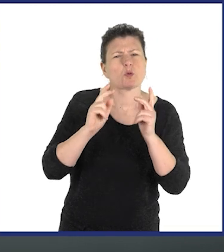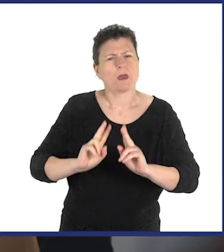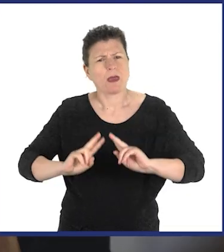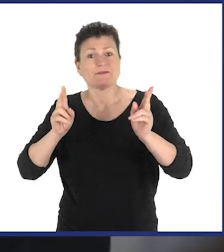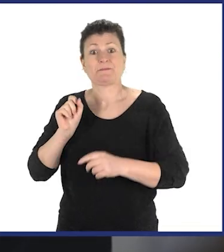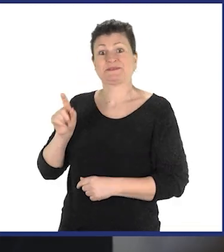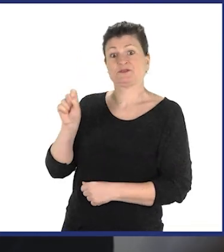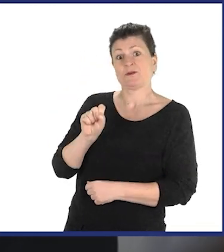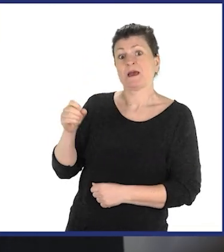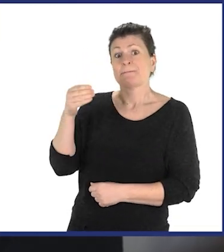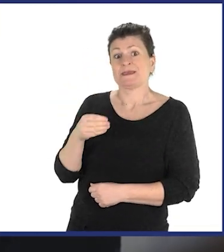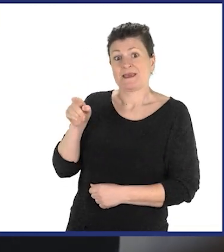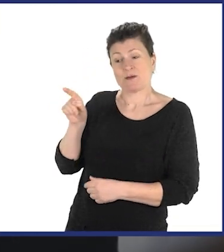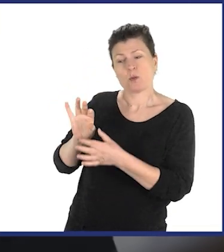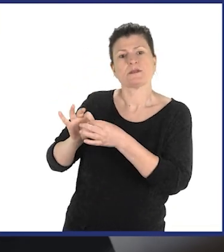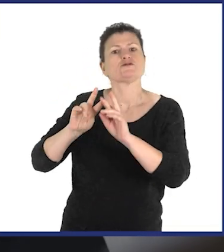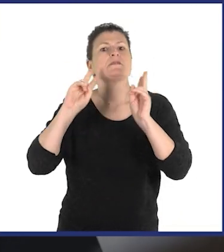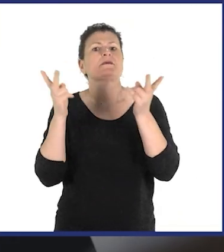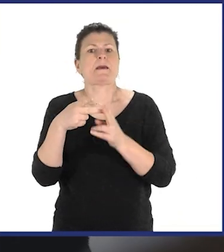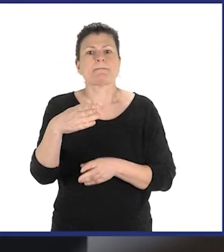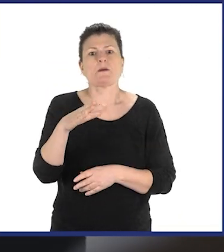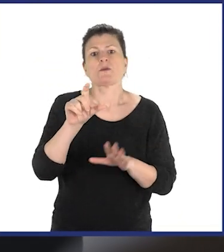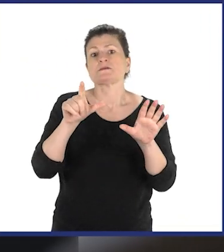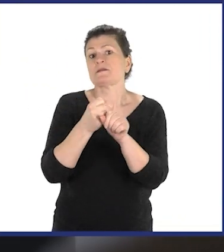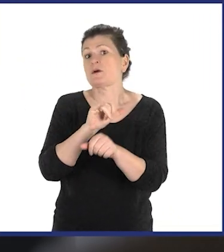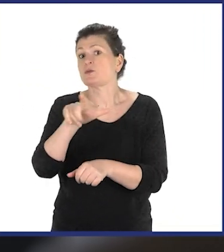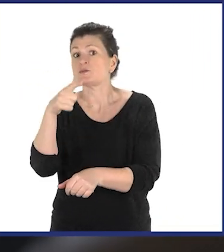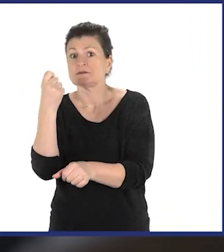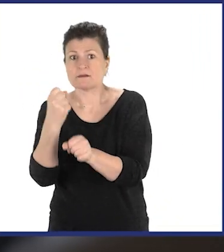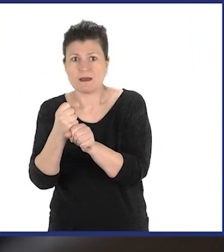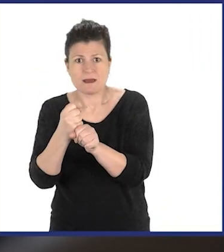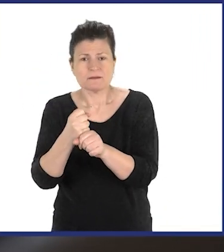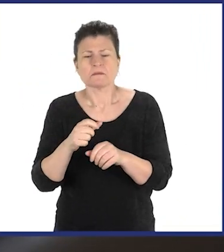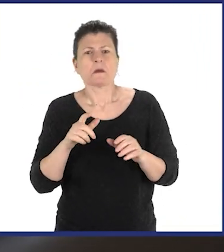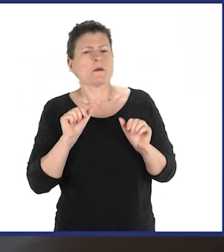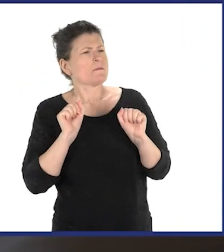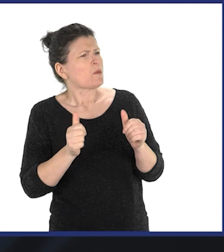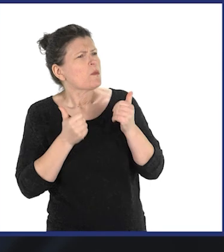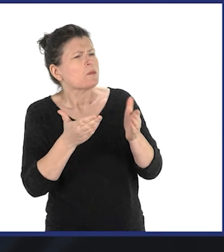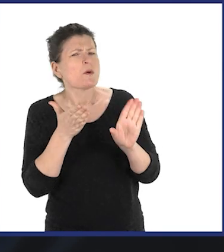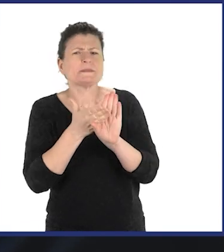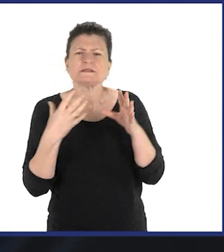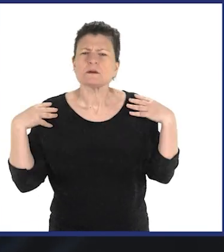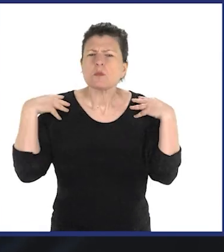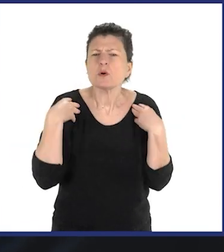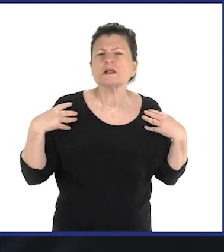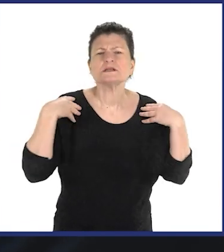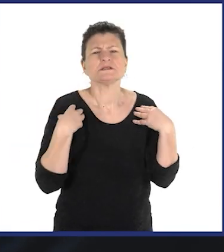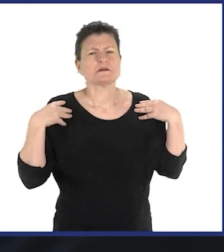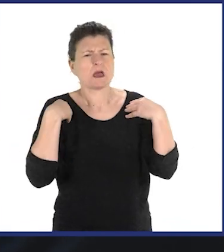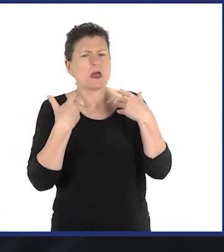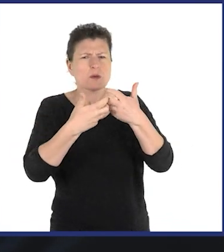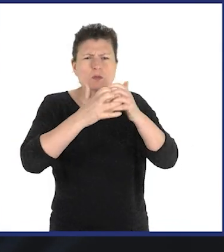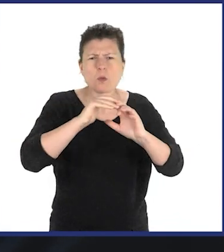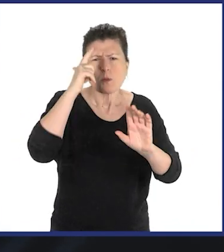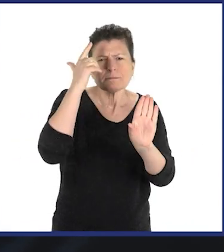hyperactivité. Elle, c'est Soraya Mebarkia, la coordinatrice générale de la PCO 7-12 ans. On peut peut-être proposer à la psychomotricienne,